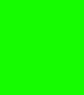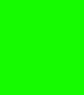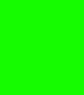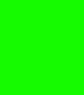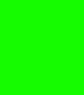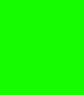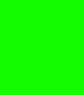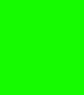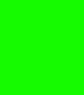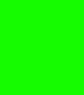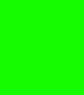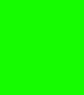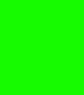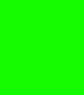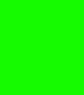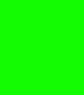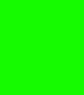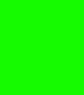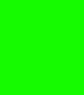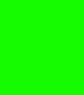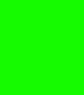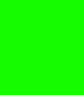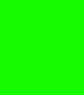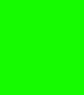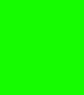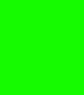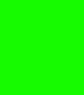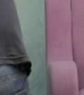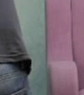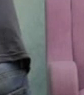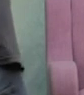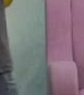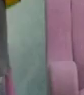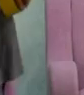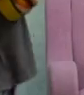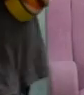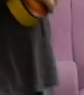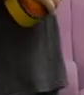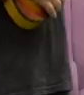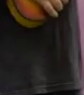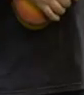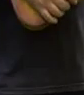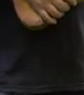משהו עם הקי. צריך לעשות את זה שוב. הוא פישל פה את הפשלה. לא, לא, לא, לא, לא.